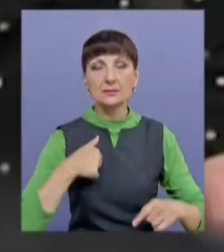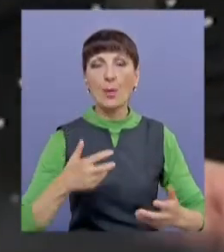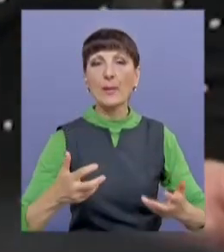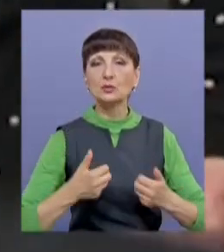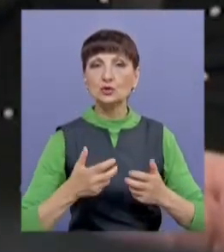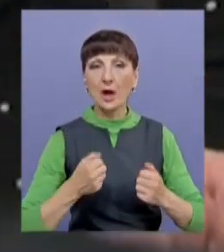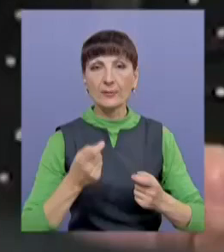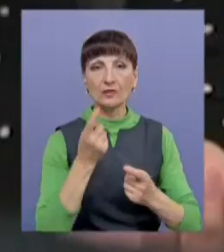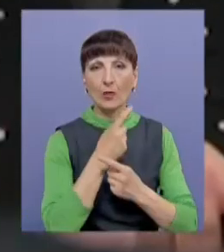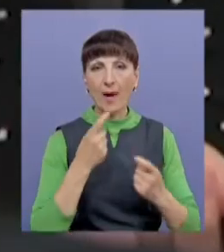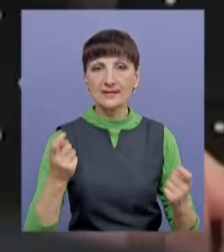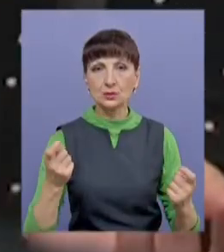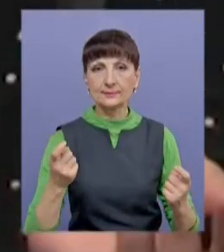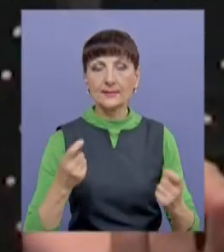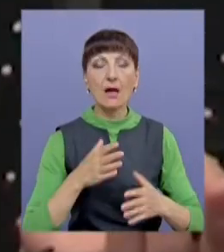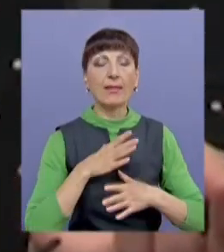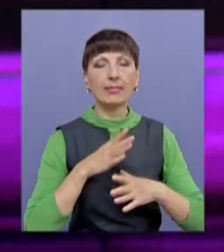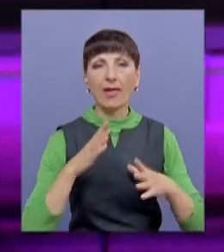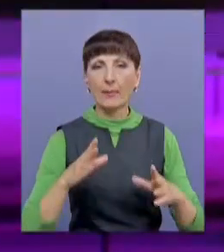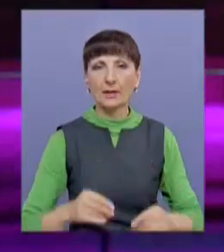получаем информацию, не было.